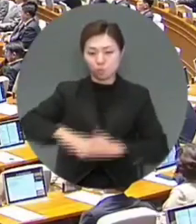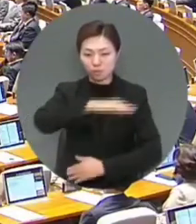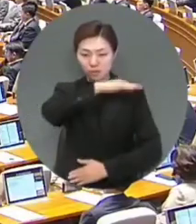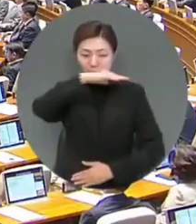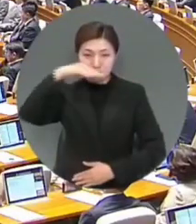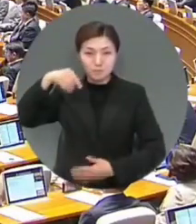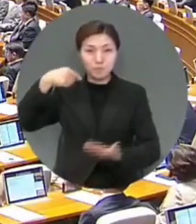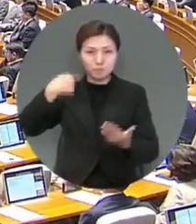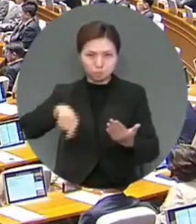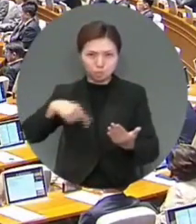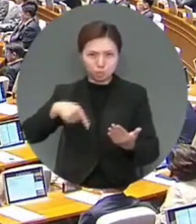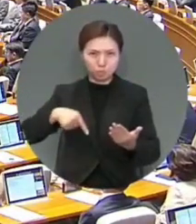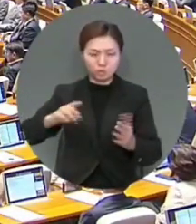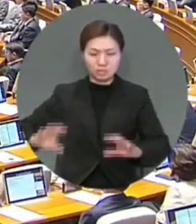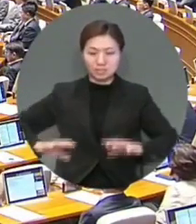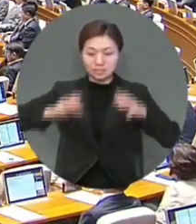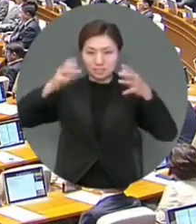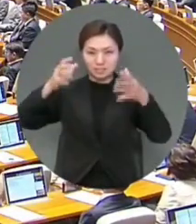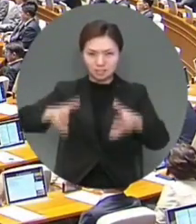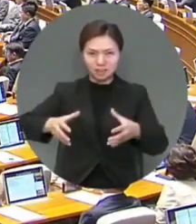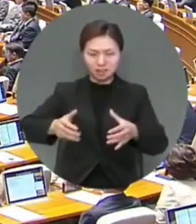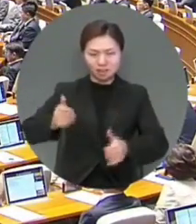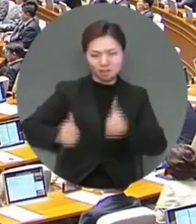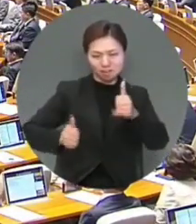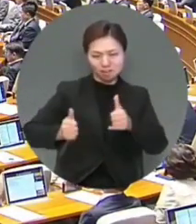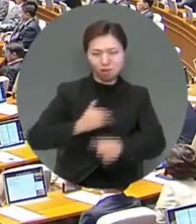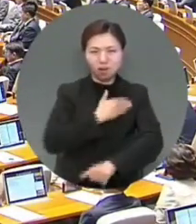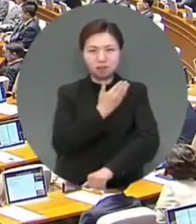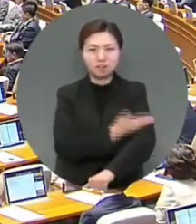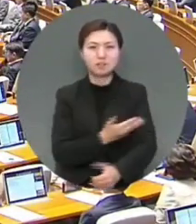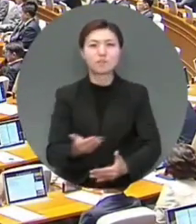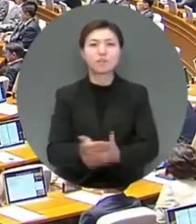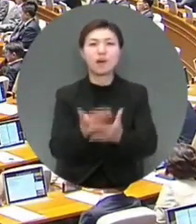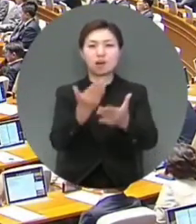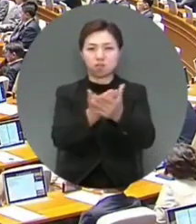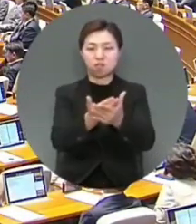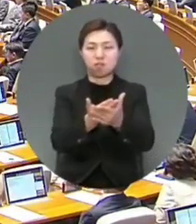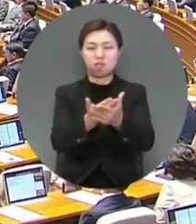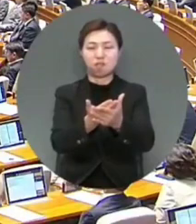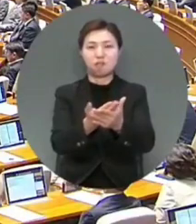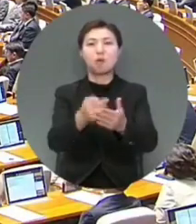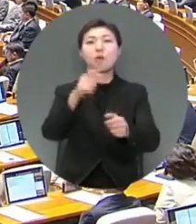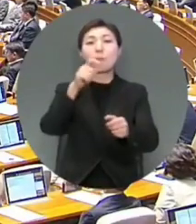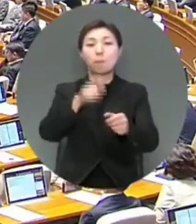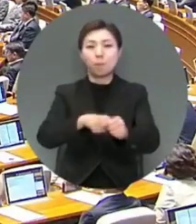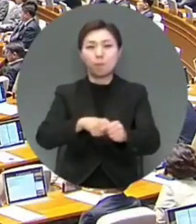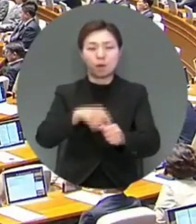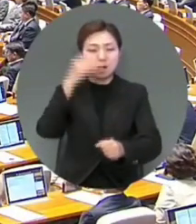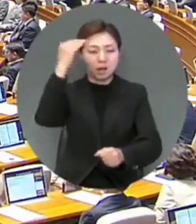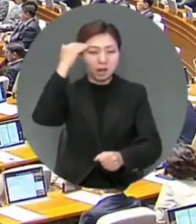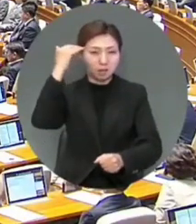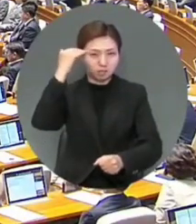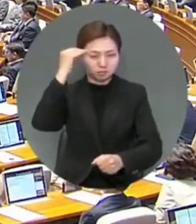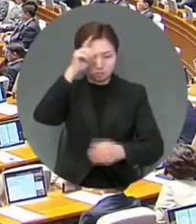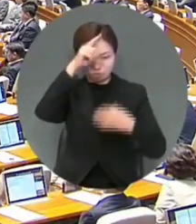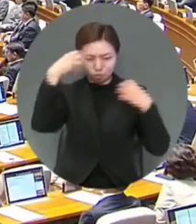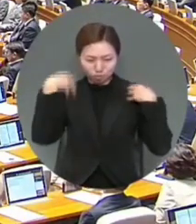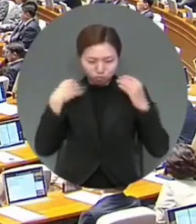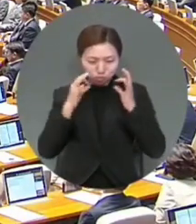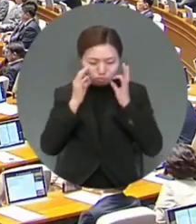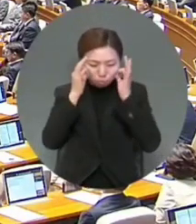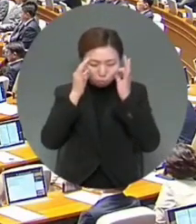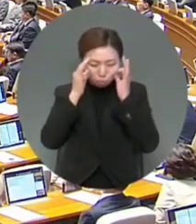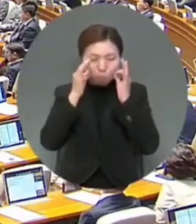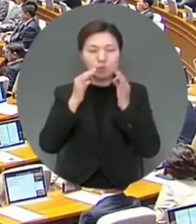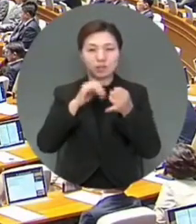갖춘 인재로 키울 수 있도록 우리 교육의 개혁에 정부가 최선을 다하겠습니다.